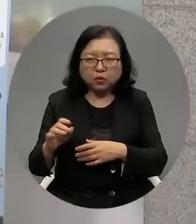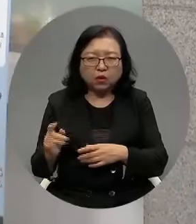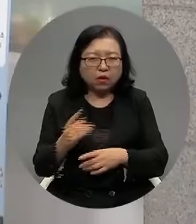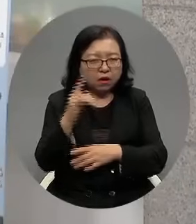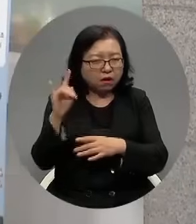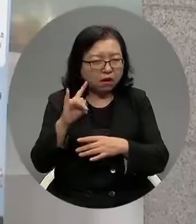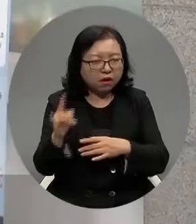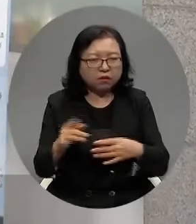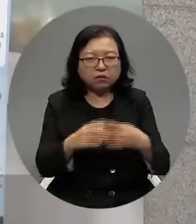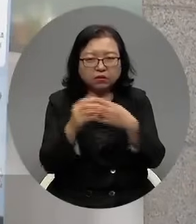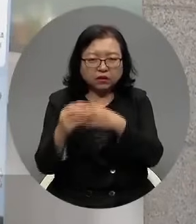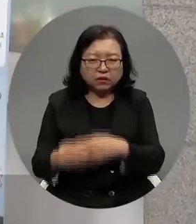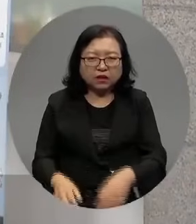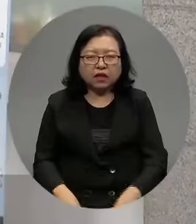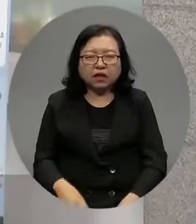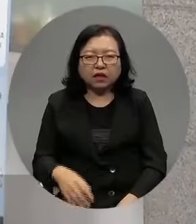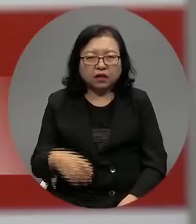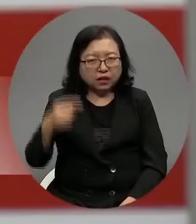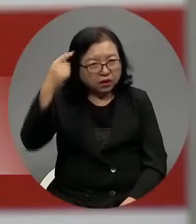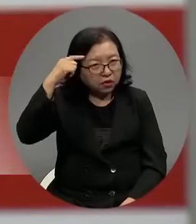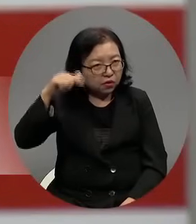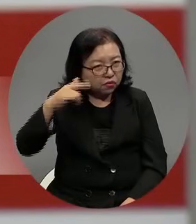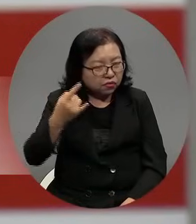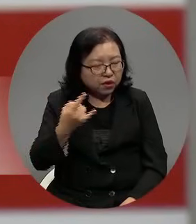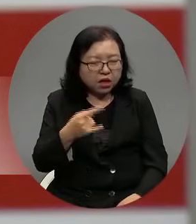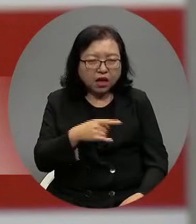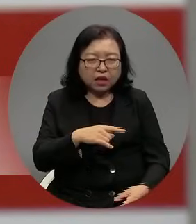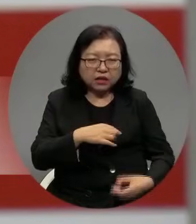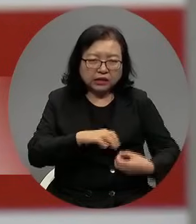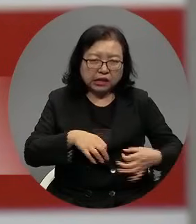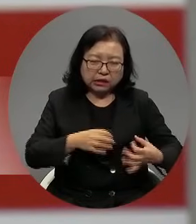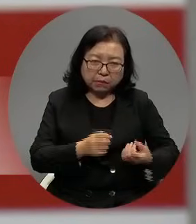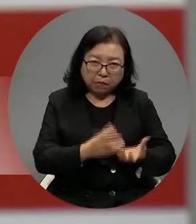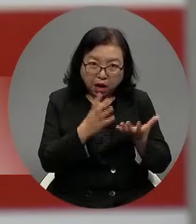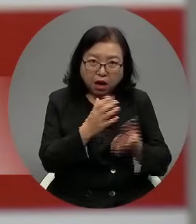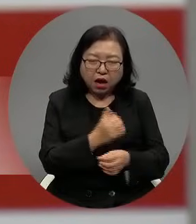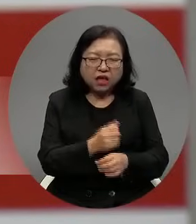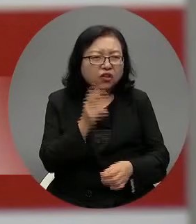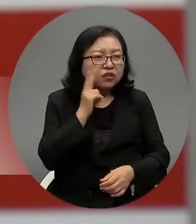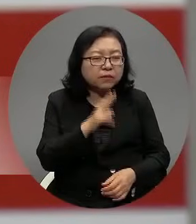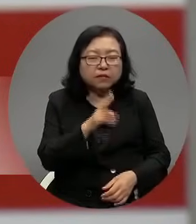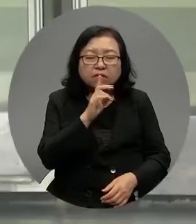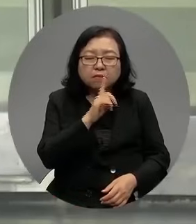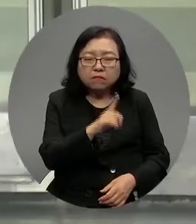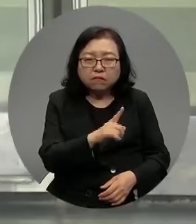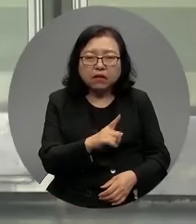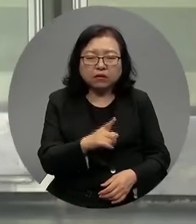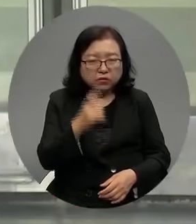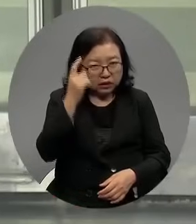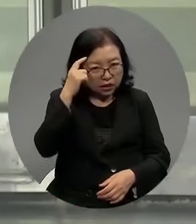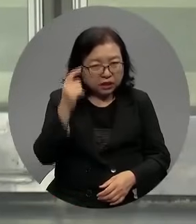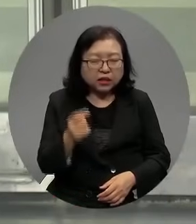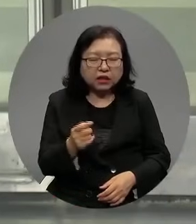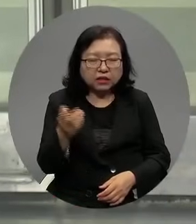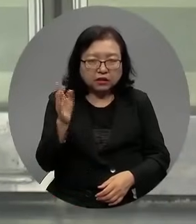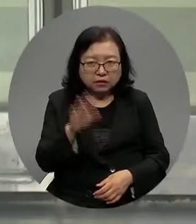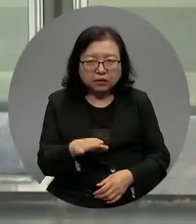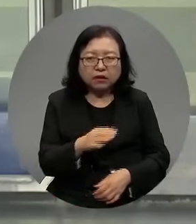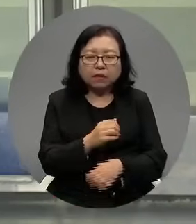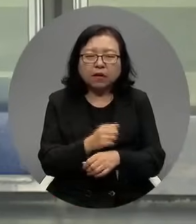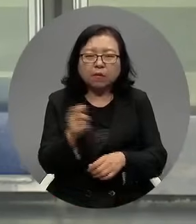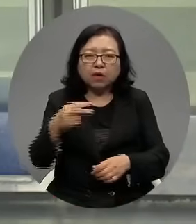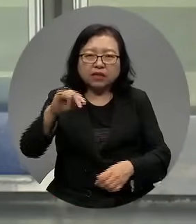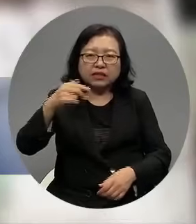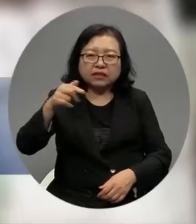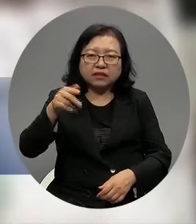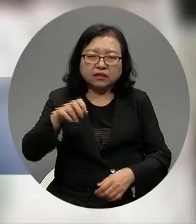파열이 우려돼 중증 외상 환자로 간주하고 응급 이송을 요청했지만 신경외과 전문의가 없다는 이유였습니다. 신경병원을